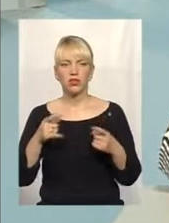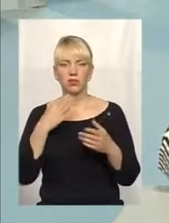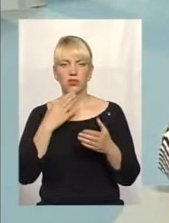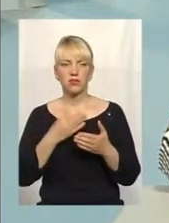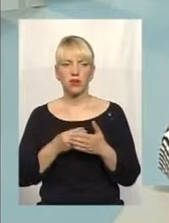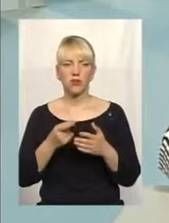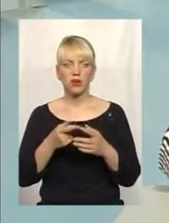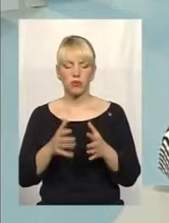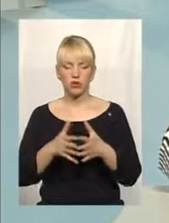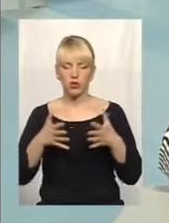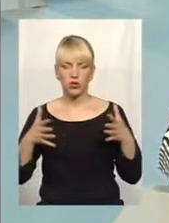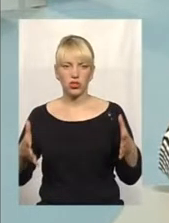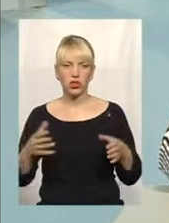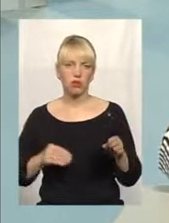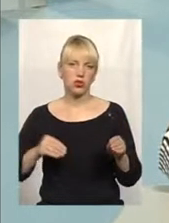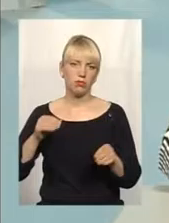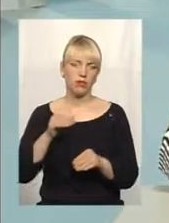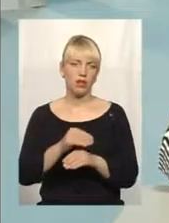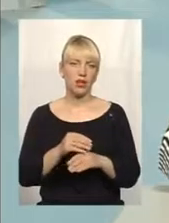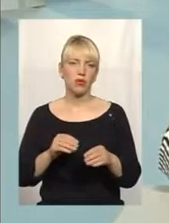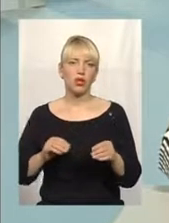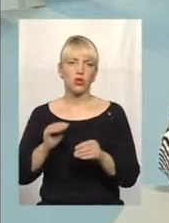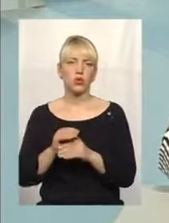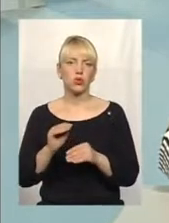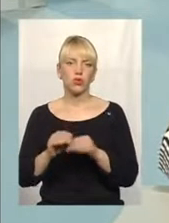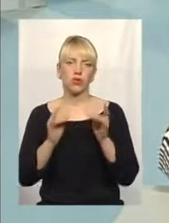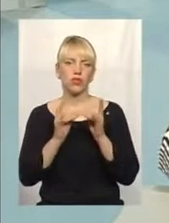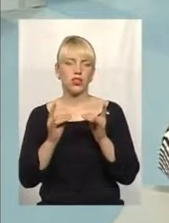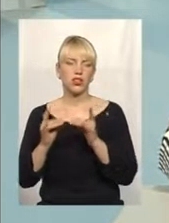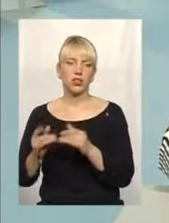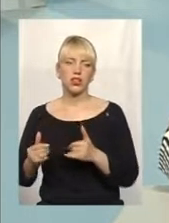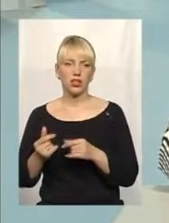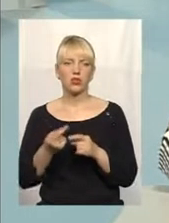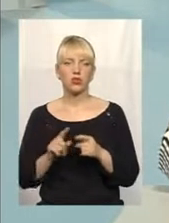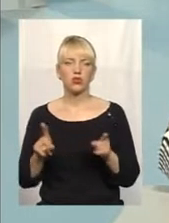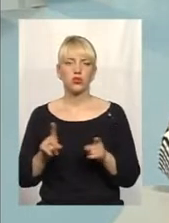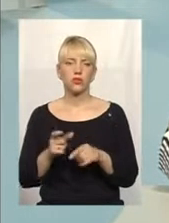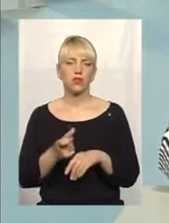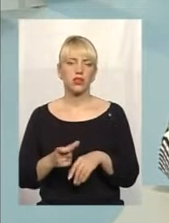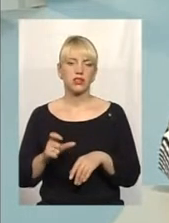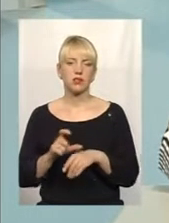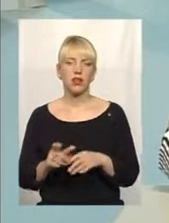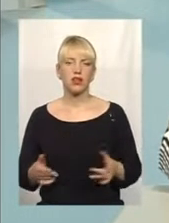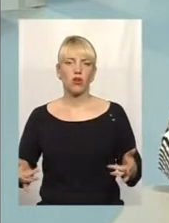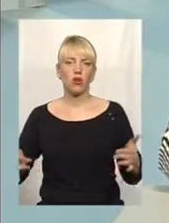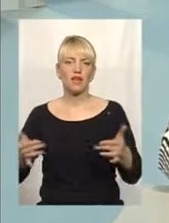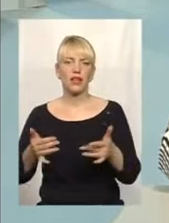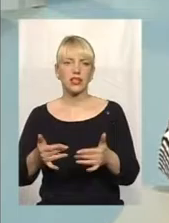розширяємо їхню мережу. Тобто ми додаємо додаткові ліжка для того, щоб максимально охватити